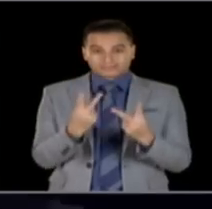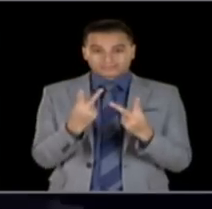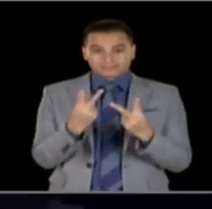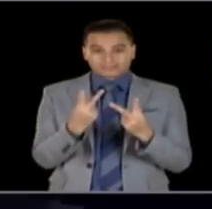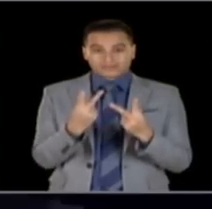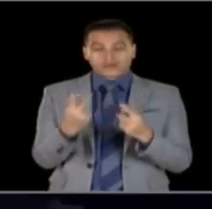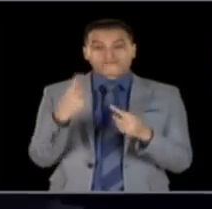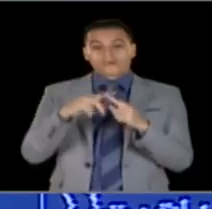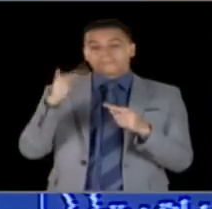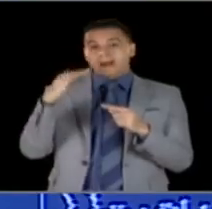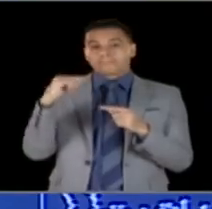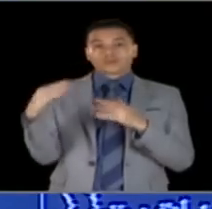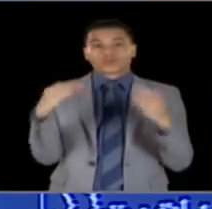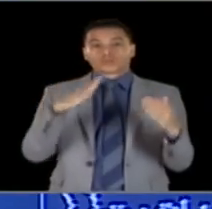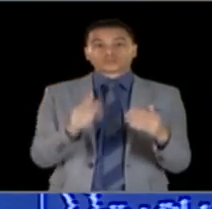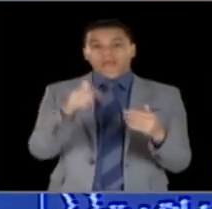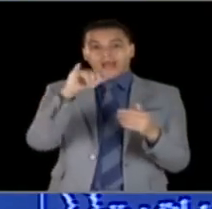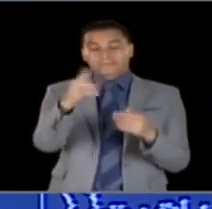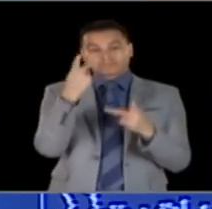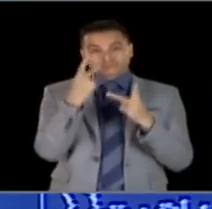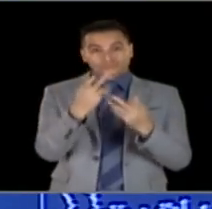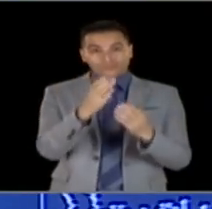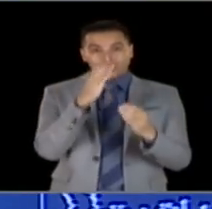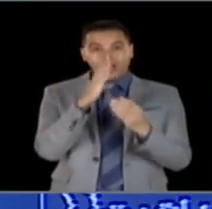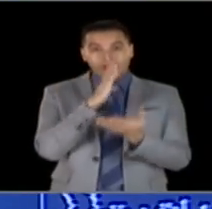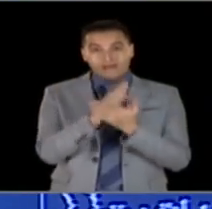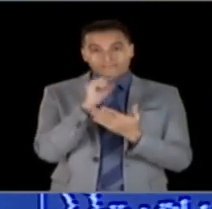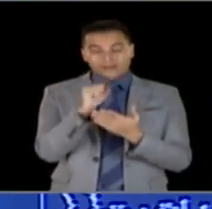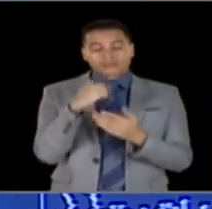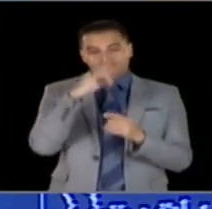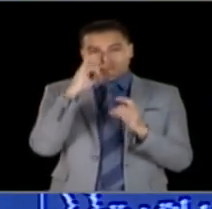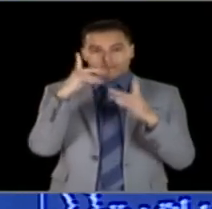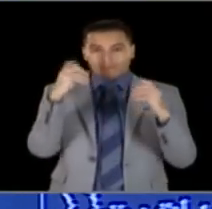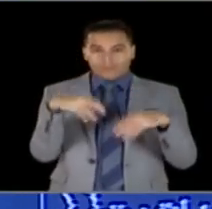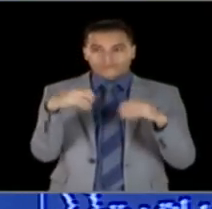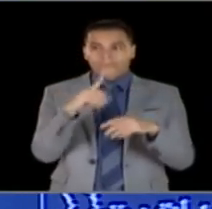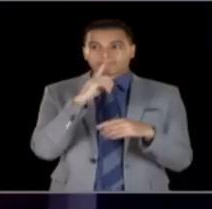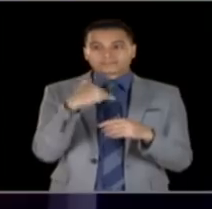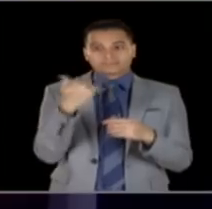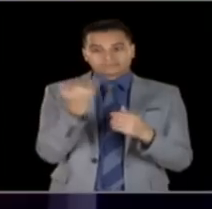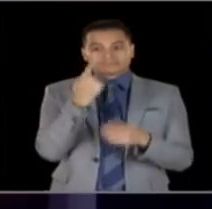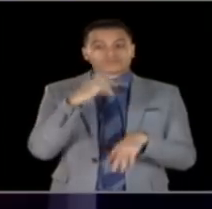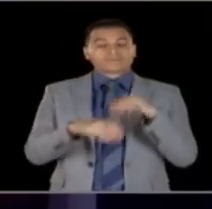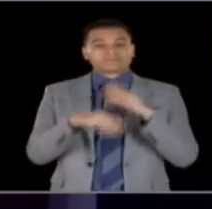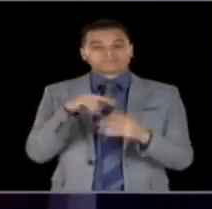محمد حسام ليك حق الرد ان شاء الله، يعني ربنا يوفقك ان شاء الله، بس احنا اللي هنكسب.